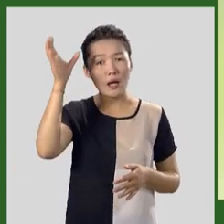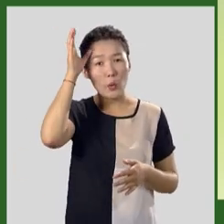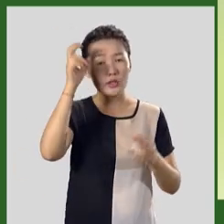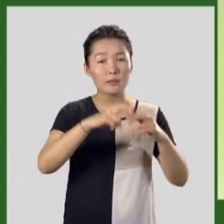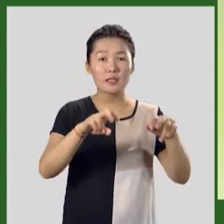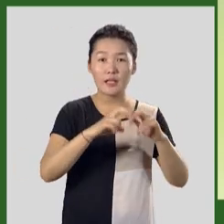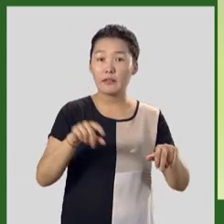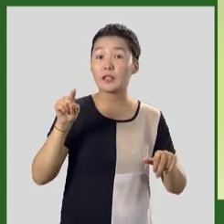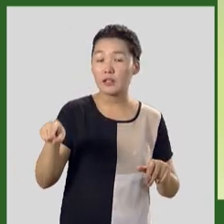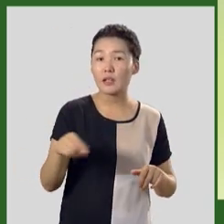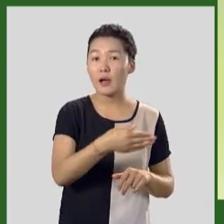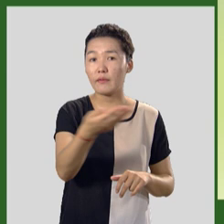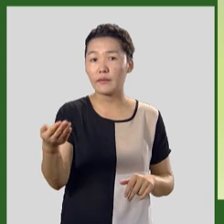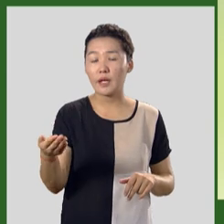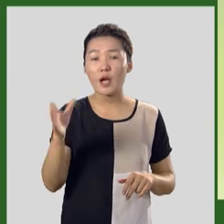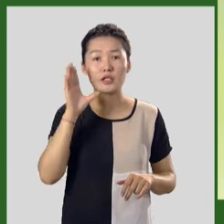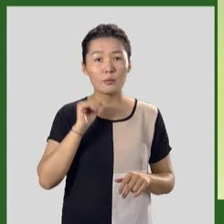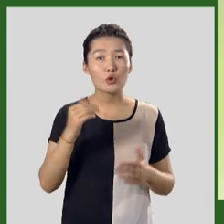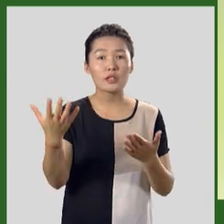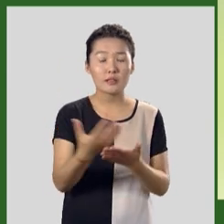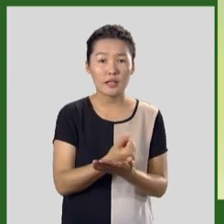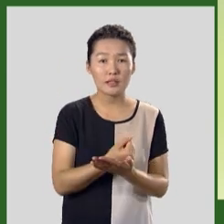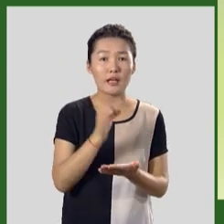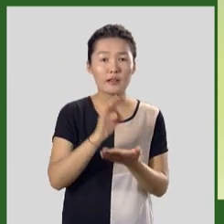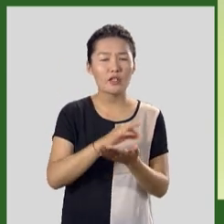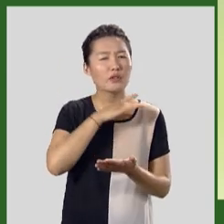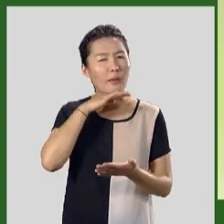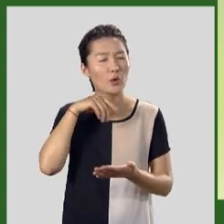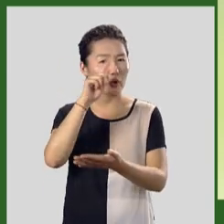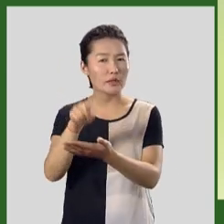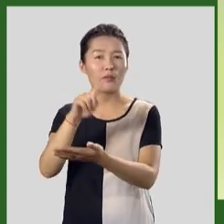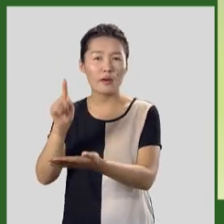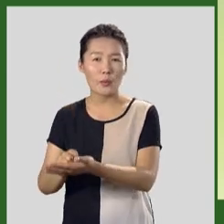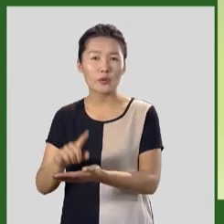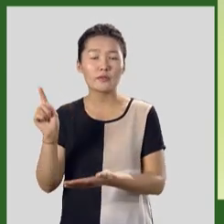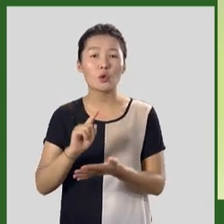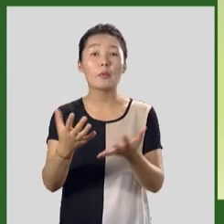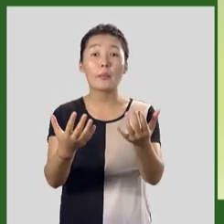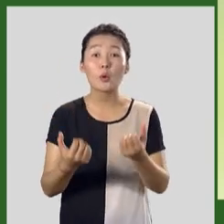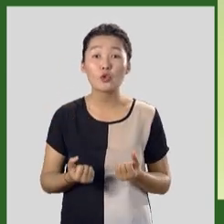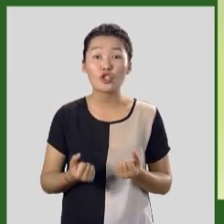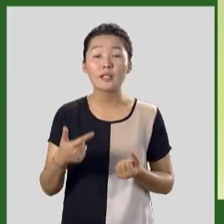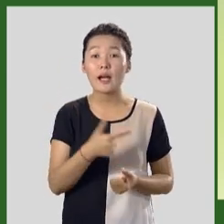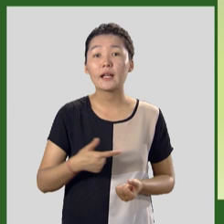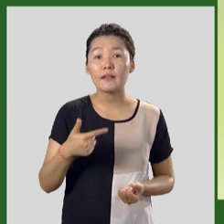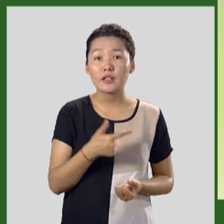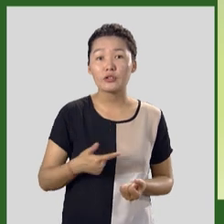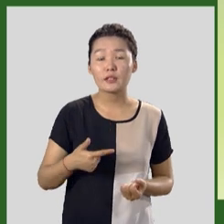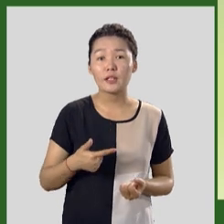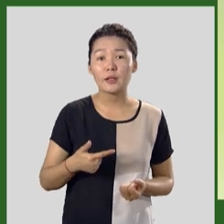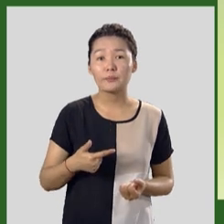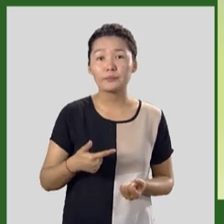сможете найти ответы на множество вопросов. Чтобы получить географические ресурсы и